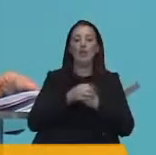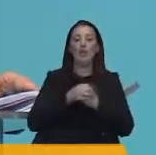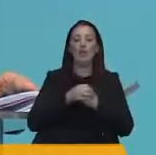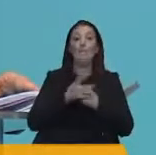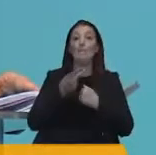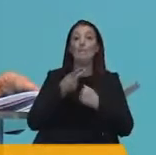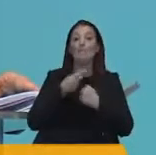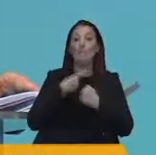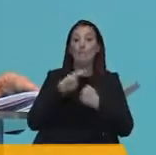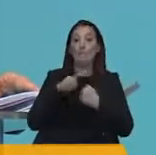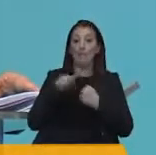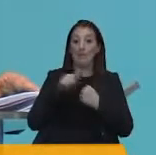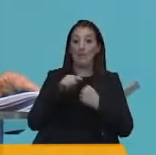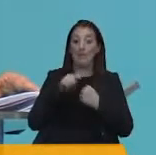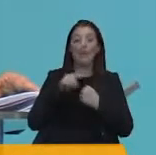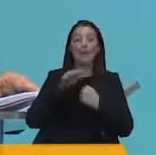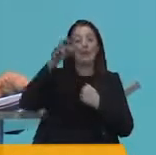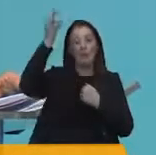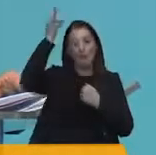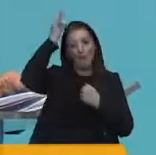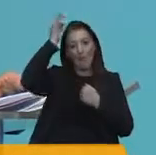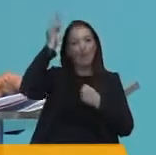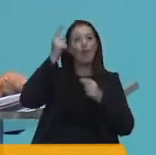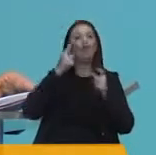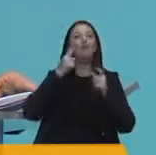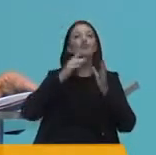Biz Beykoz Çayırı